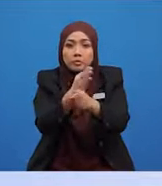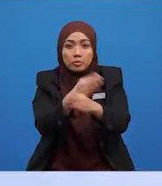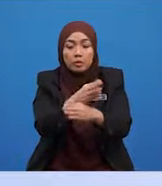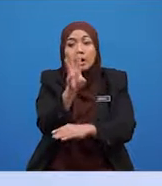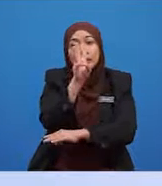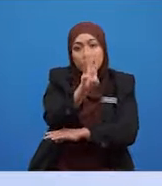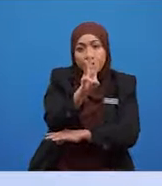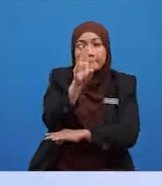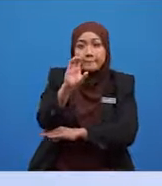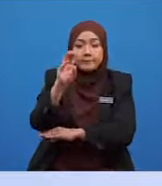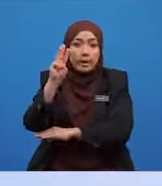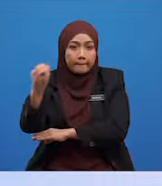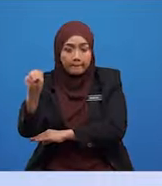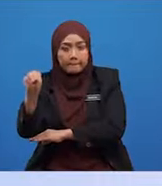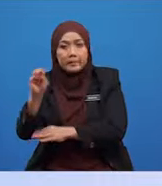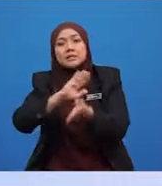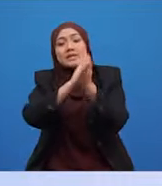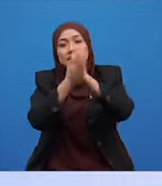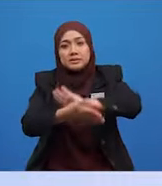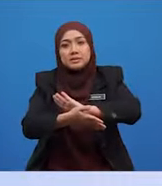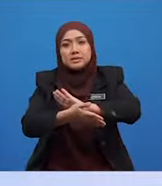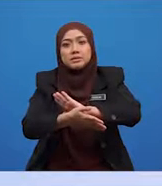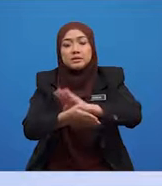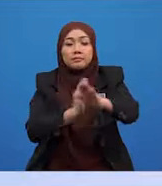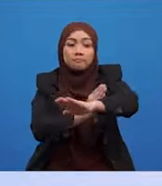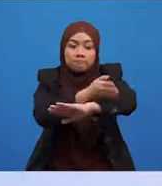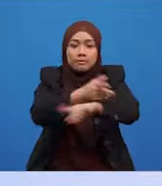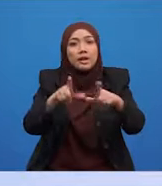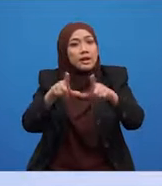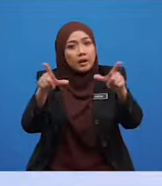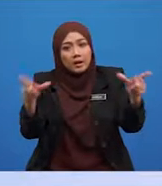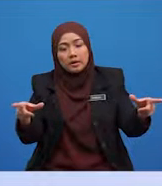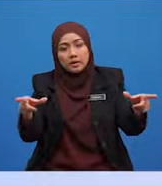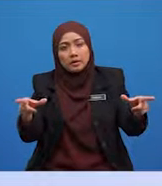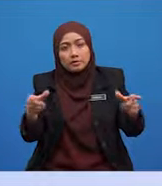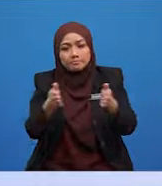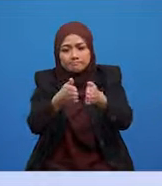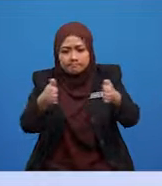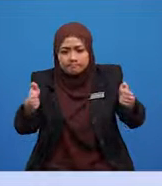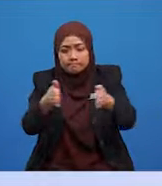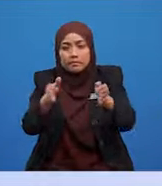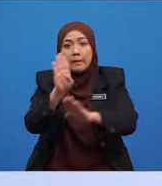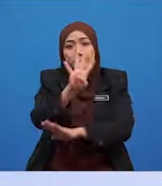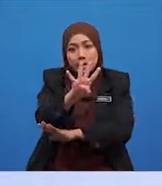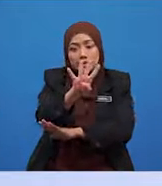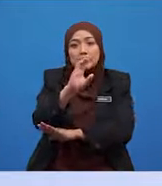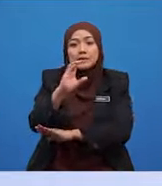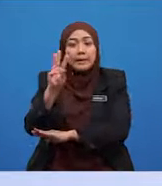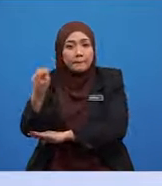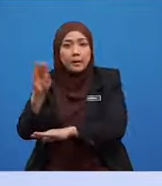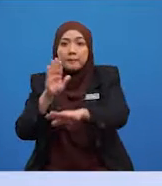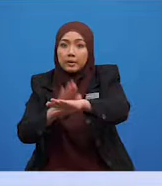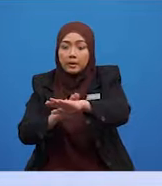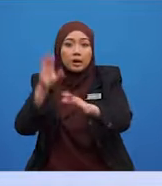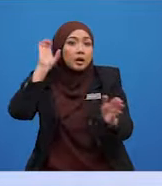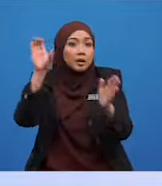6 cm, maka perentas lengkok yang lain berjarak 4 cm pada